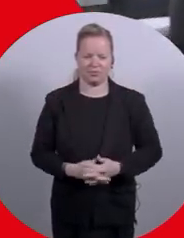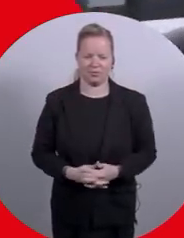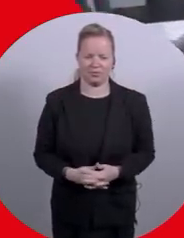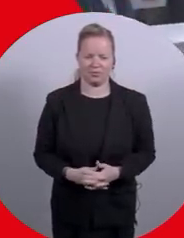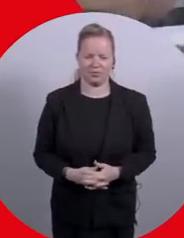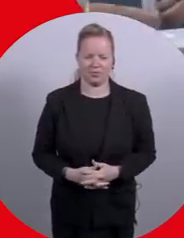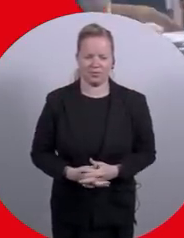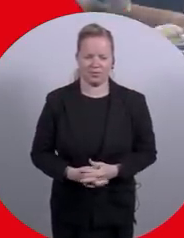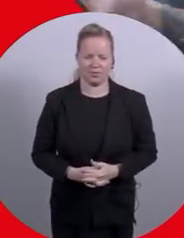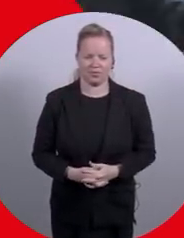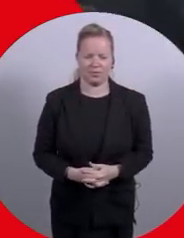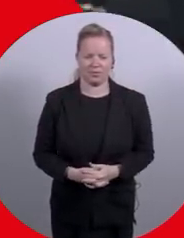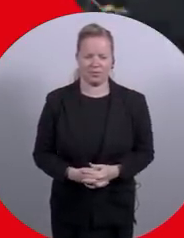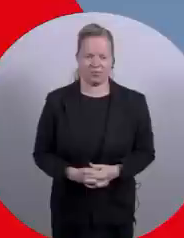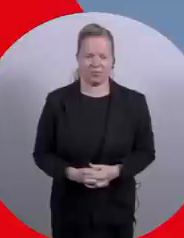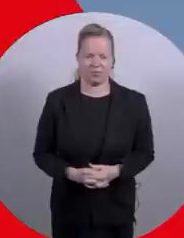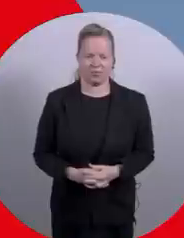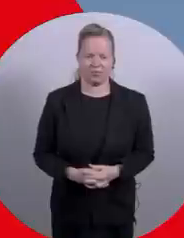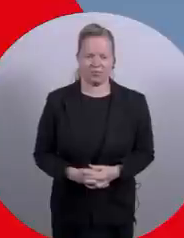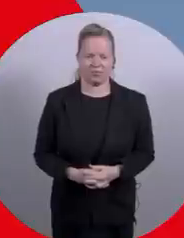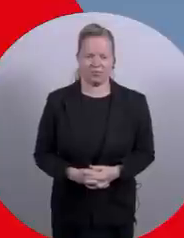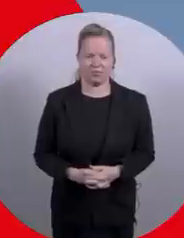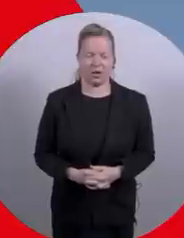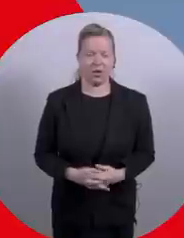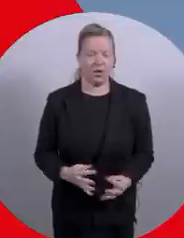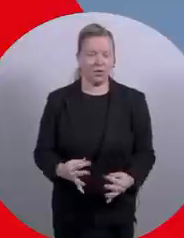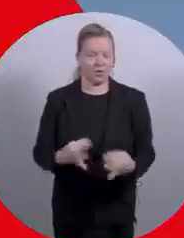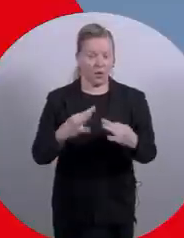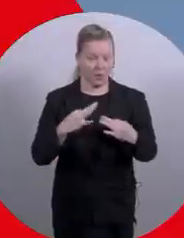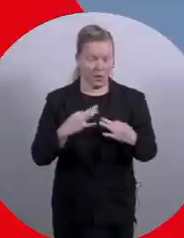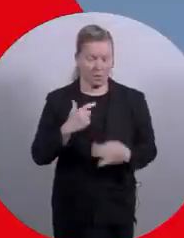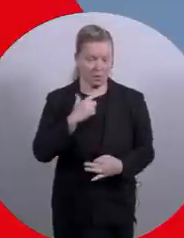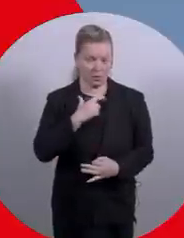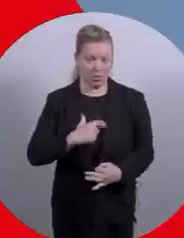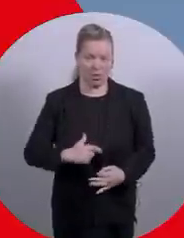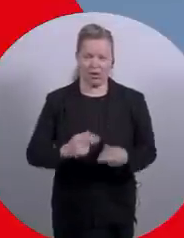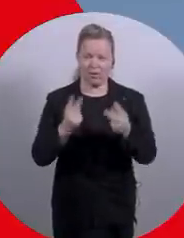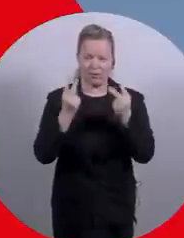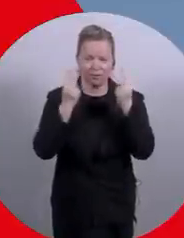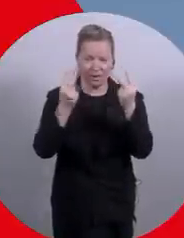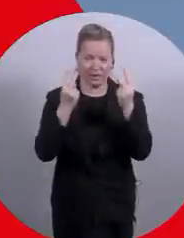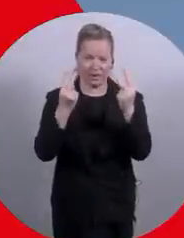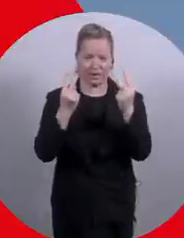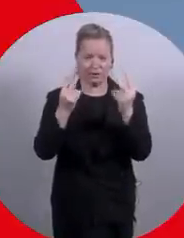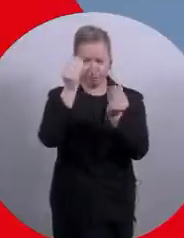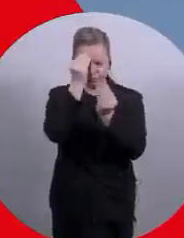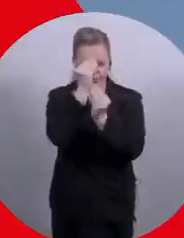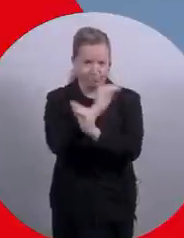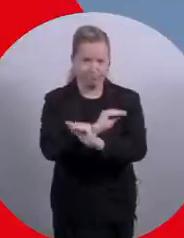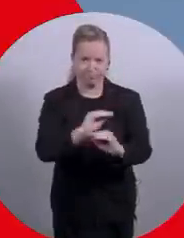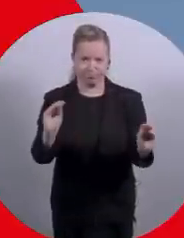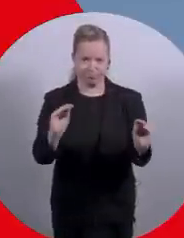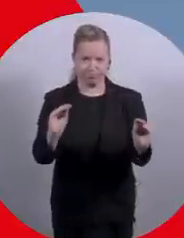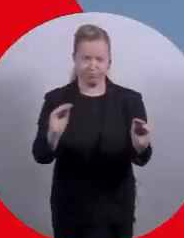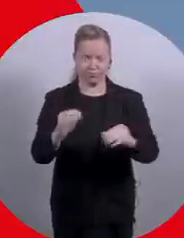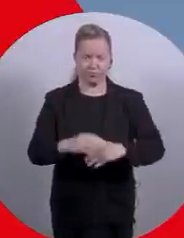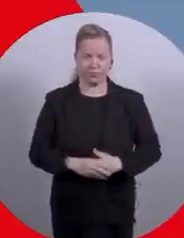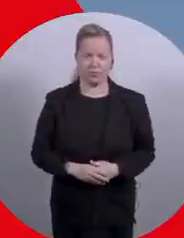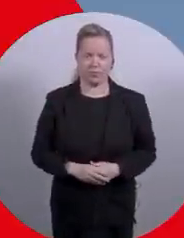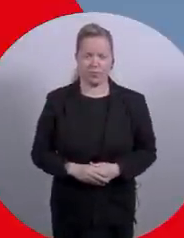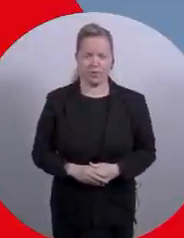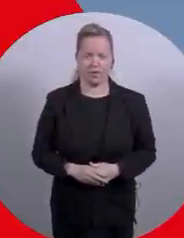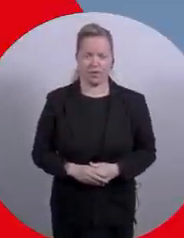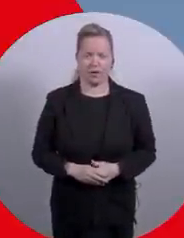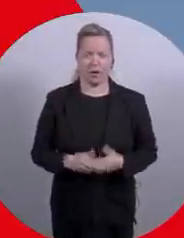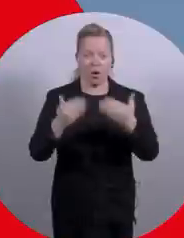und mir ist auch ganz persönlich wichtig noch was an zu merken wir bestimmen heute